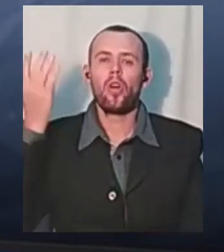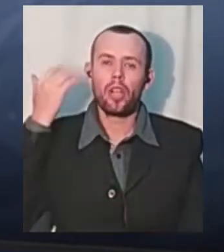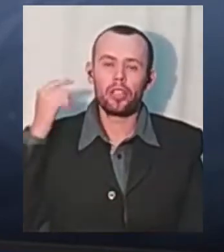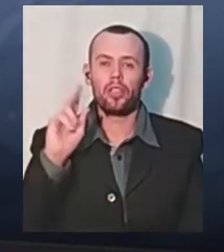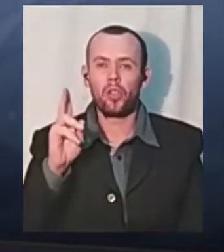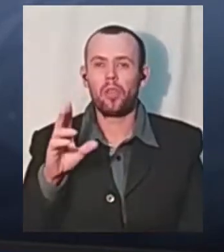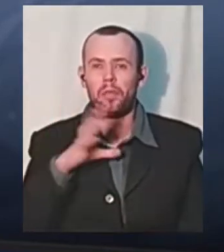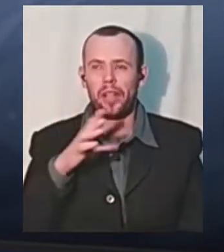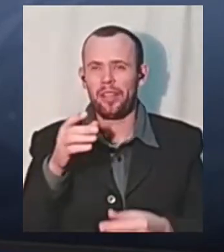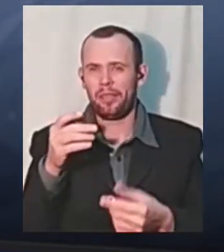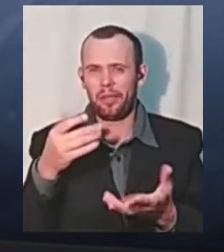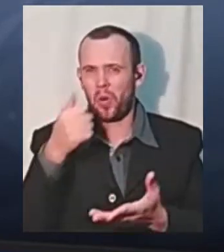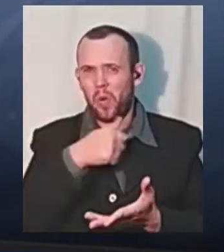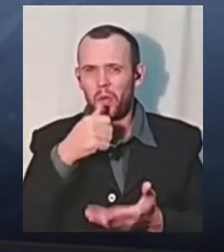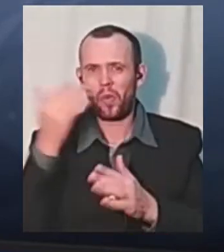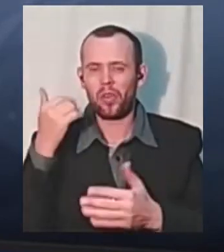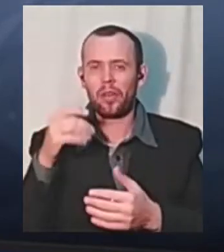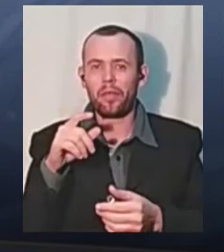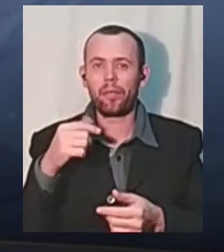року, в нас, якщо